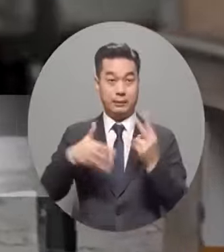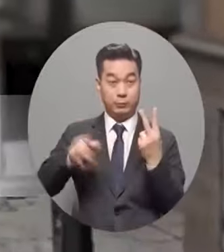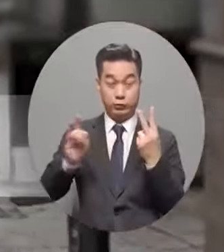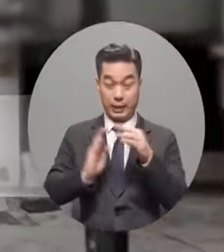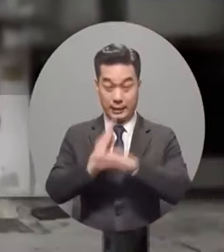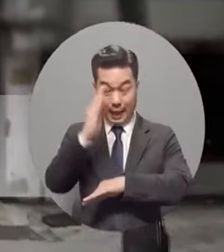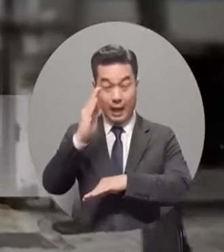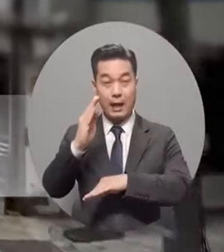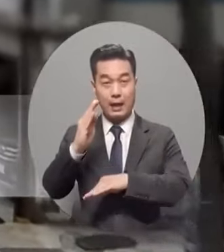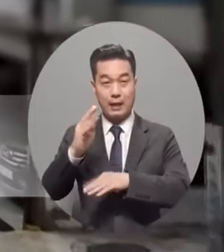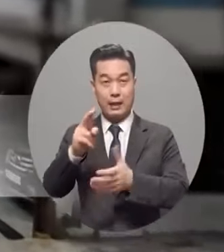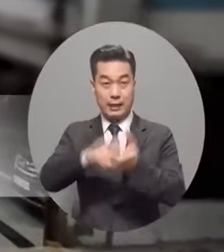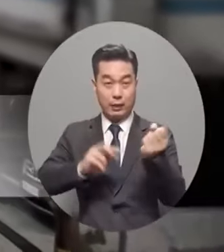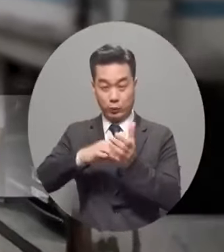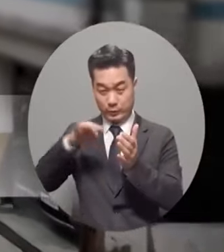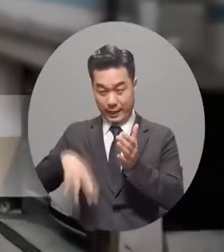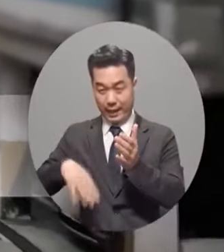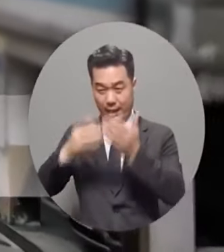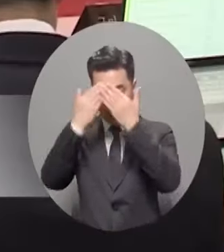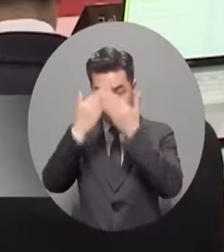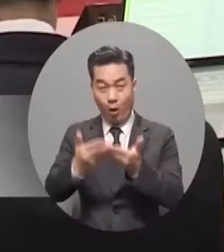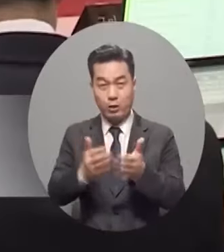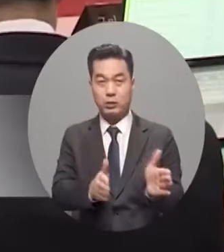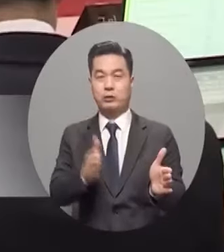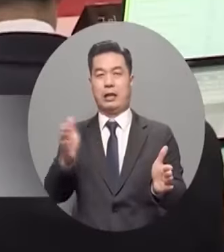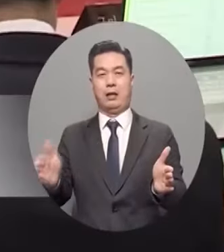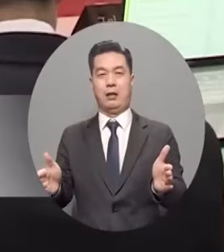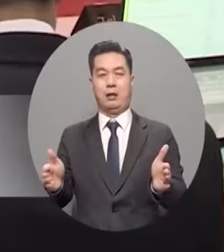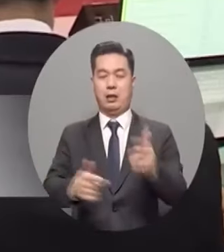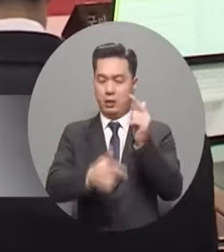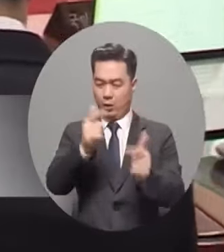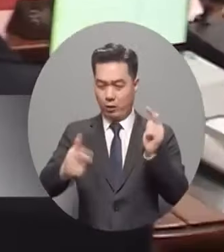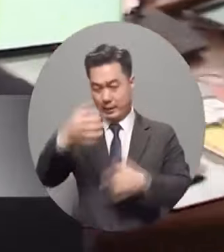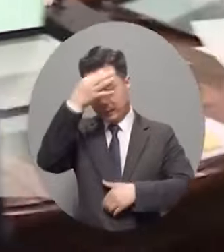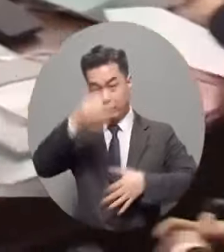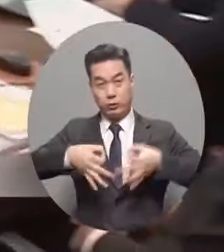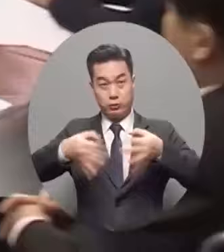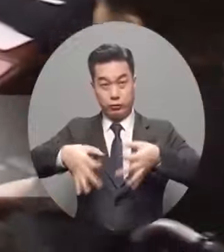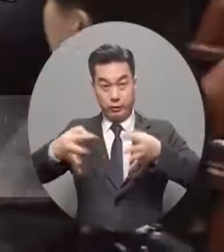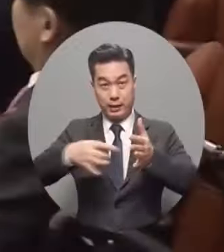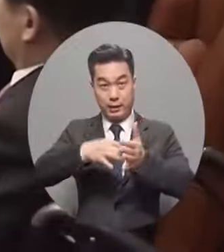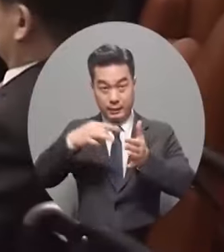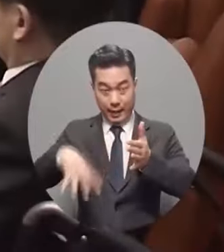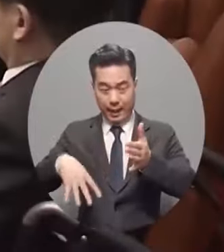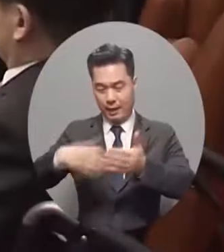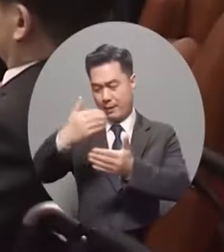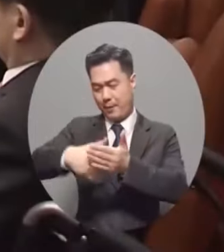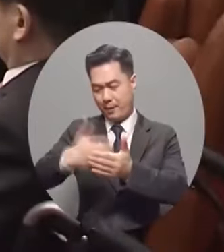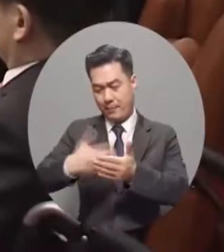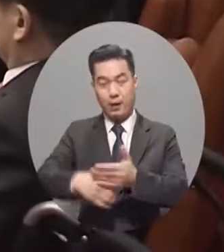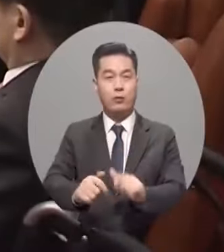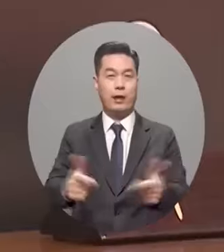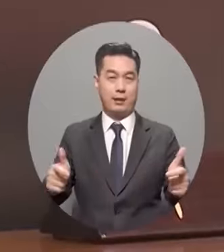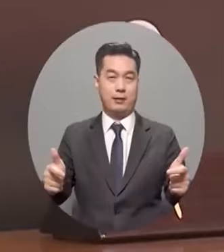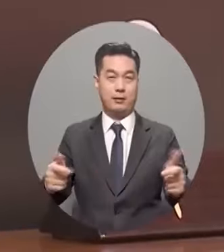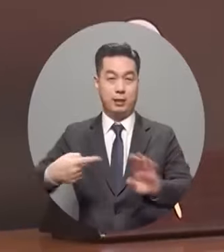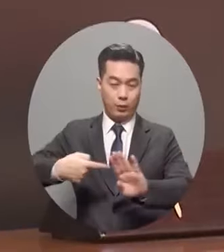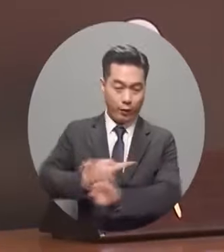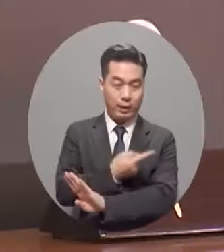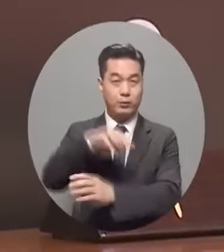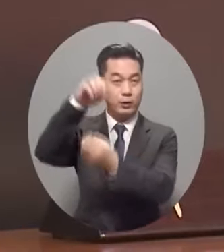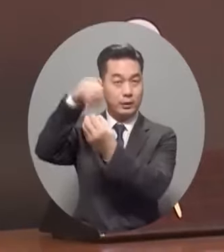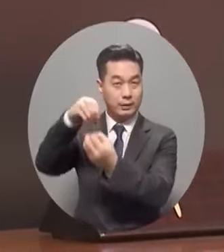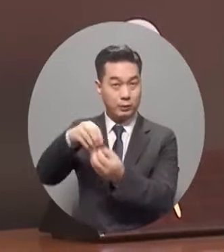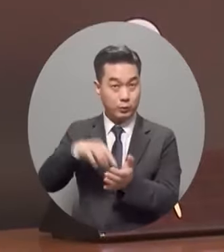중과세를 면제해 주는 조치가 연장되고 각종 기술투자 세액 공제도 확대됩니다 이밖에도 상속세